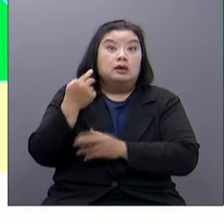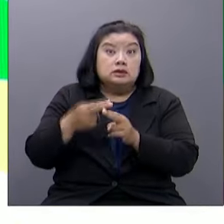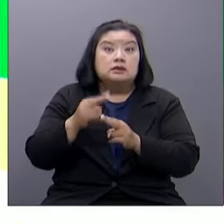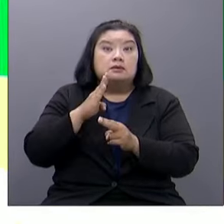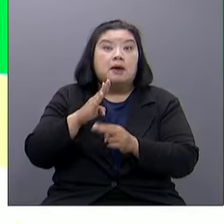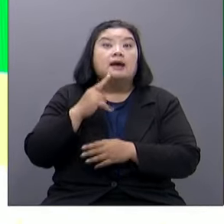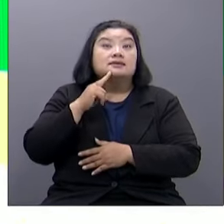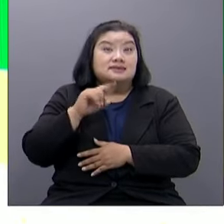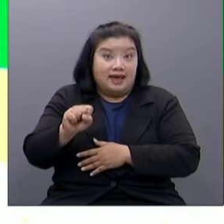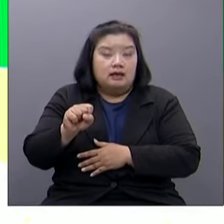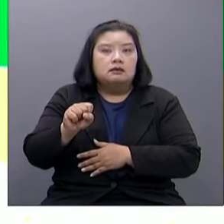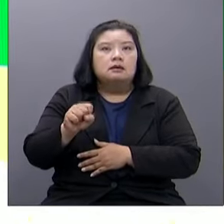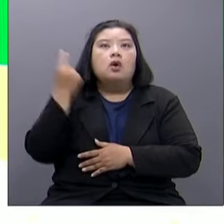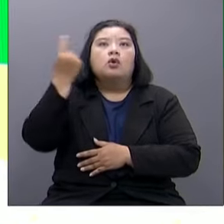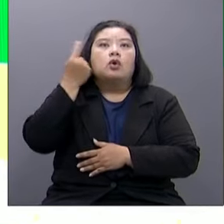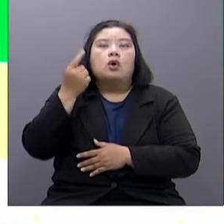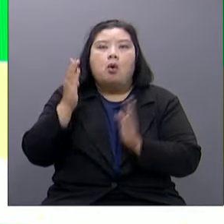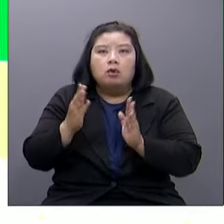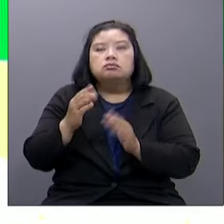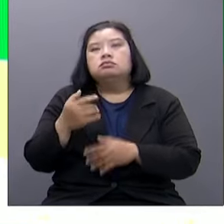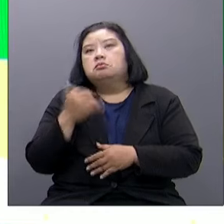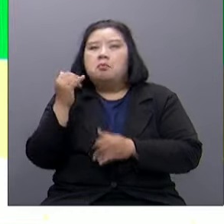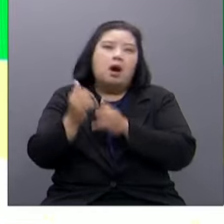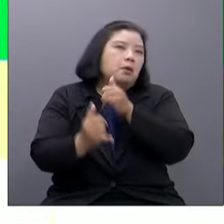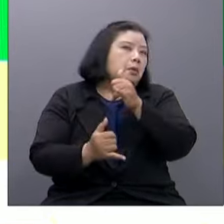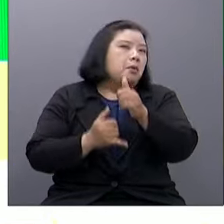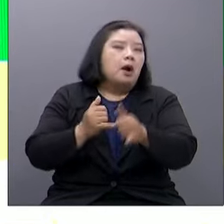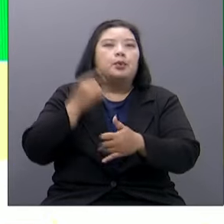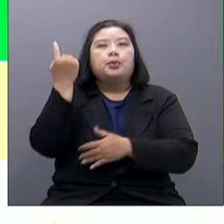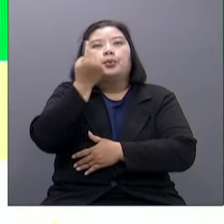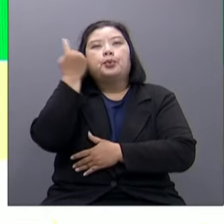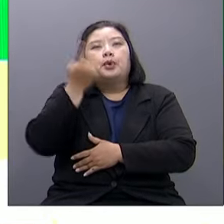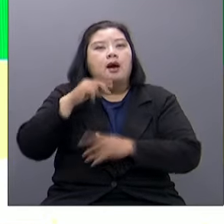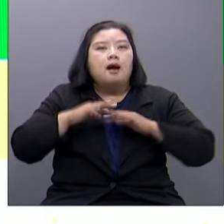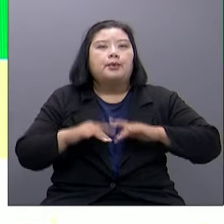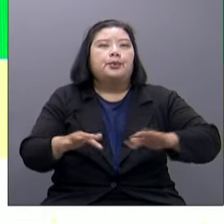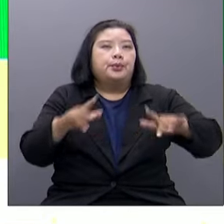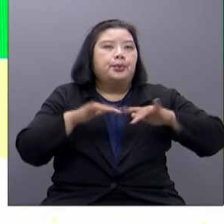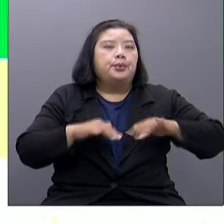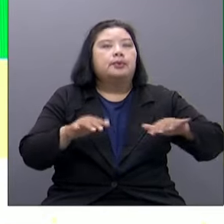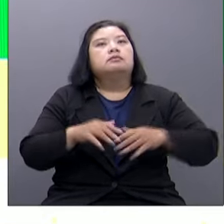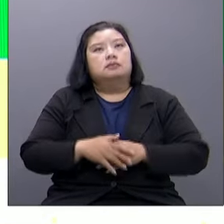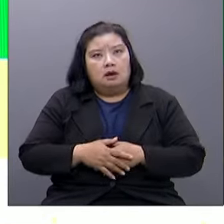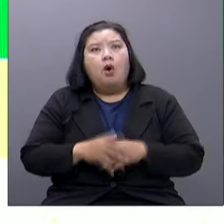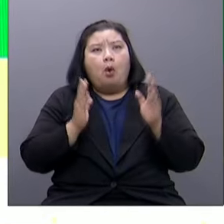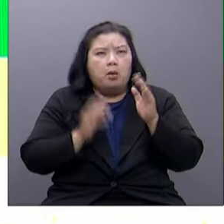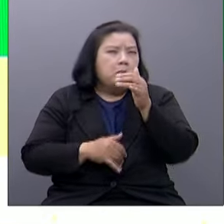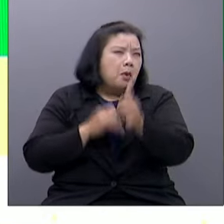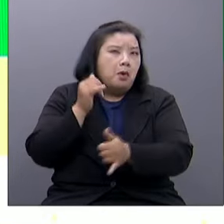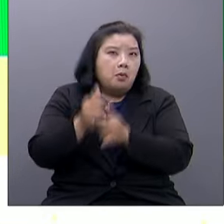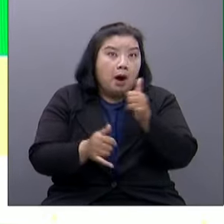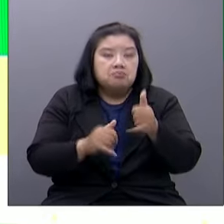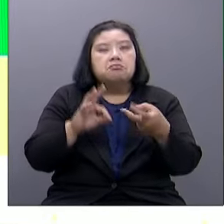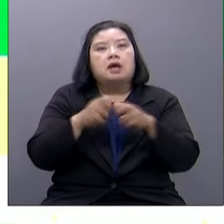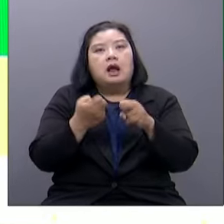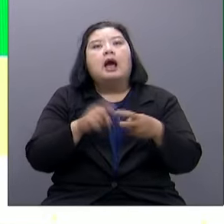ำพาผู้คนจากทั่วโลกและทั่วประเทศเดินทางเข้าไปท่องเที่ยวกันเวลาที่คนไปเยอะๆค่ะก็มีทั้งเรื่องของการ